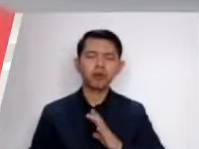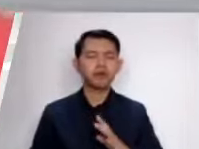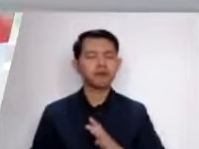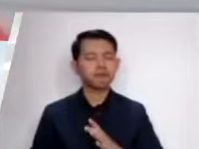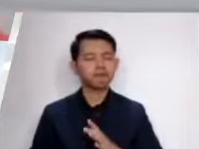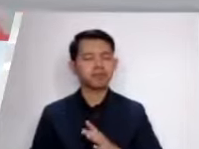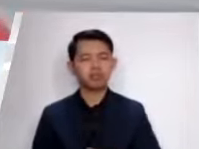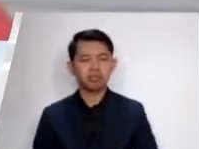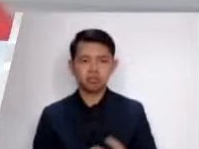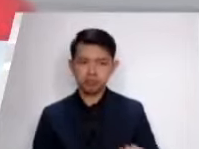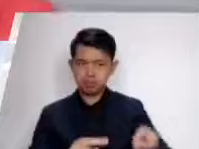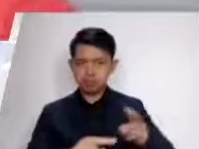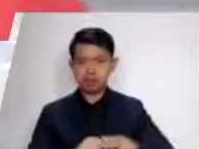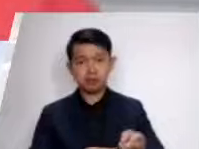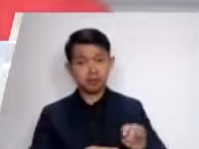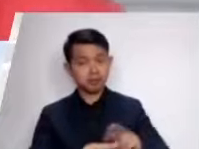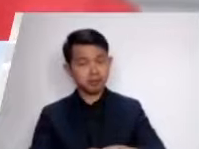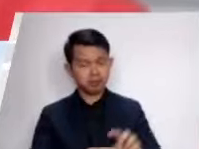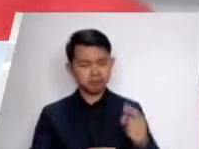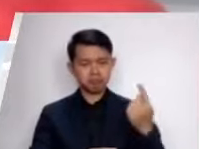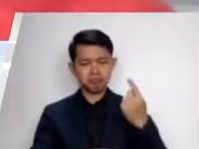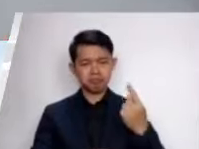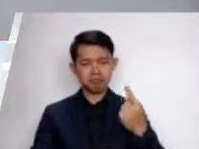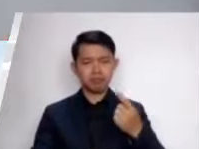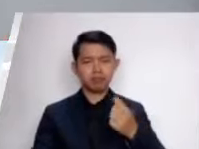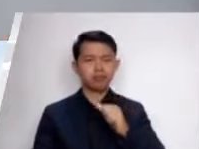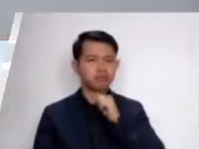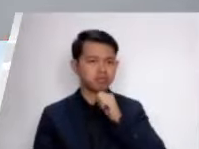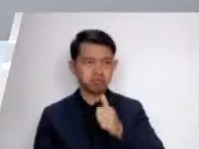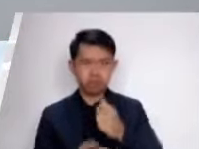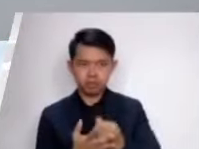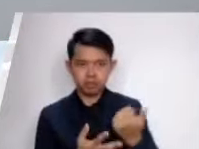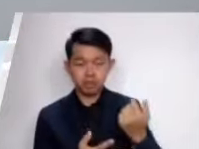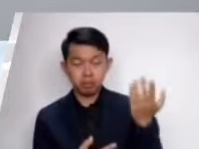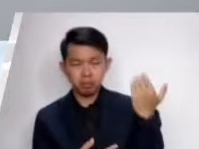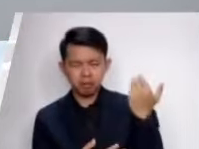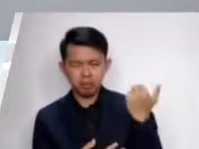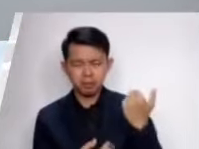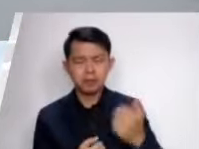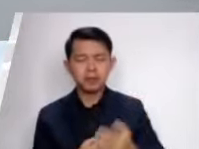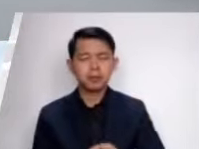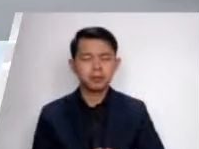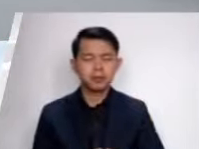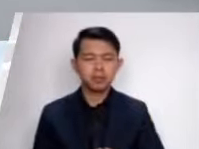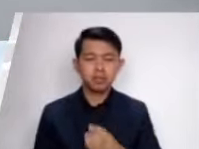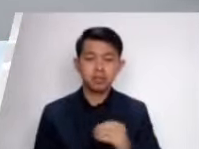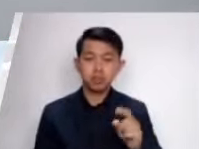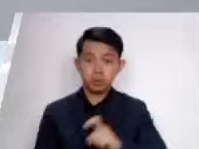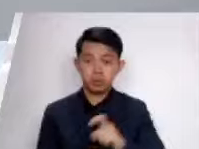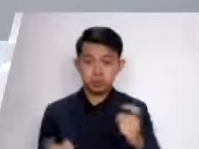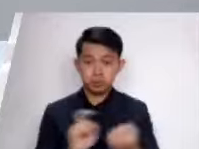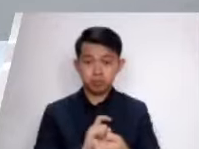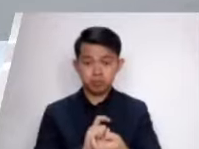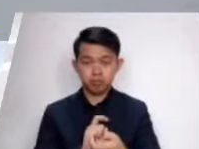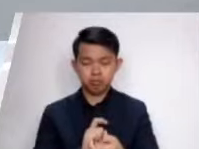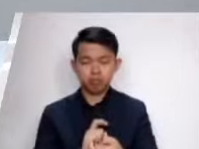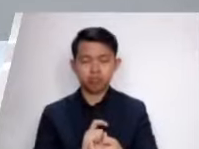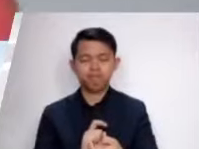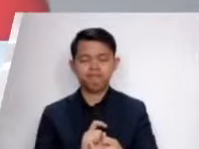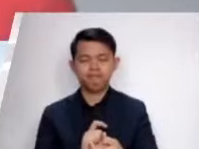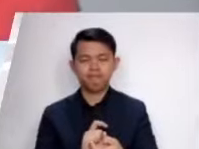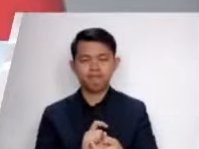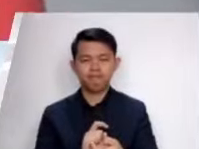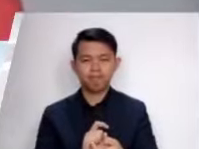naman mawawala yung dating Saka yung sinabing pagbabago, edi yun talaga ang di